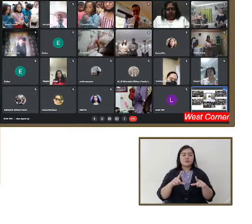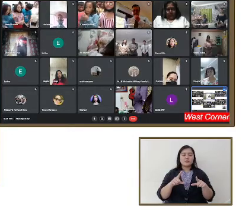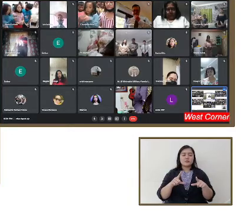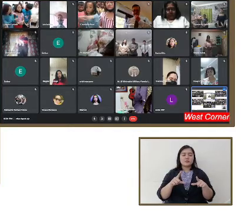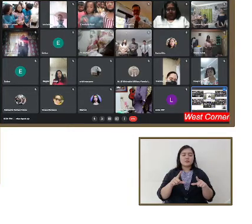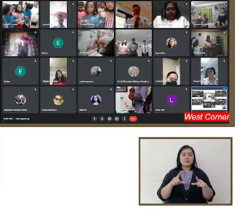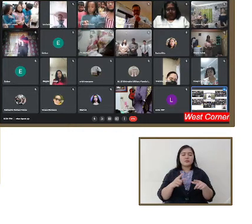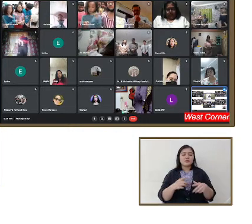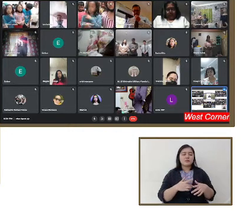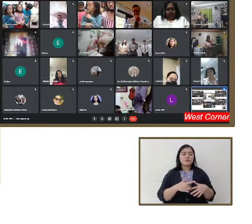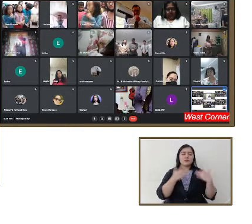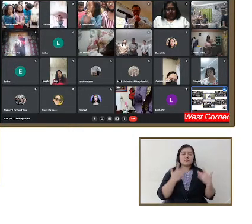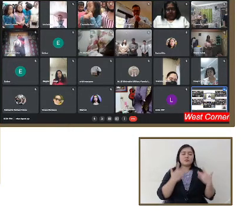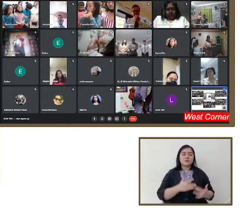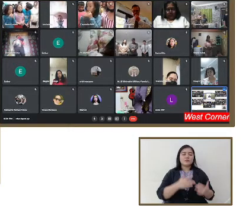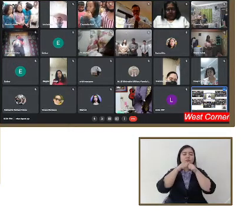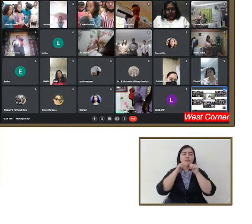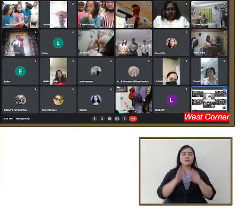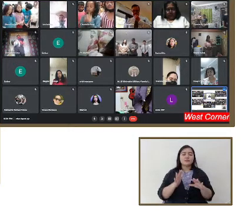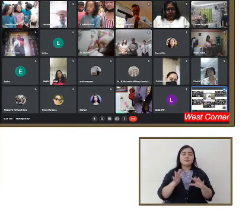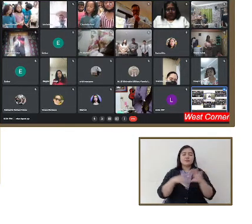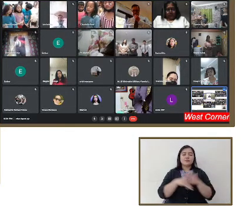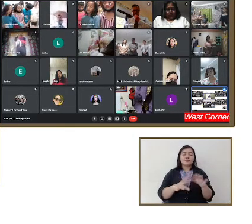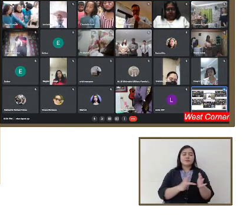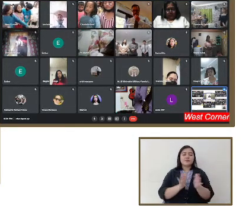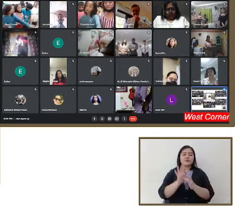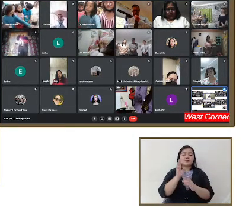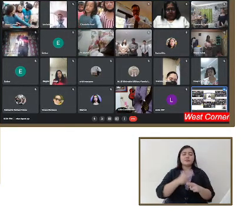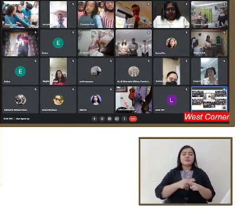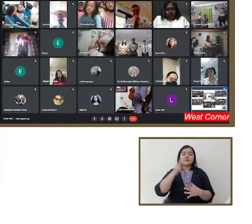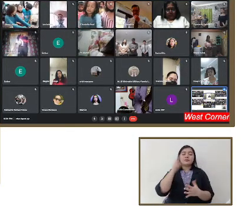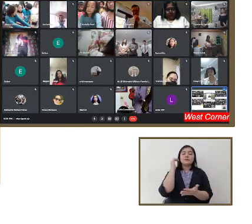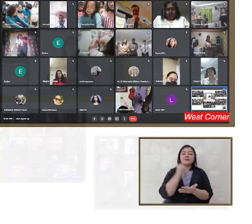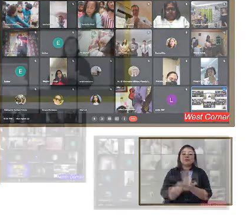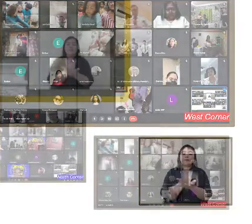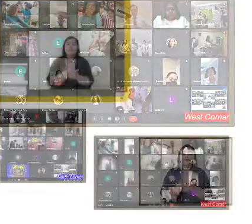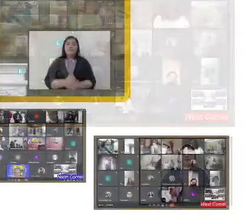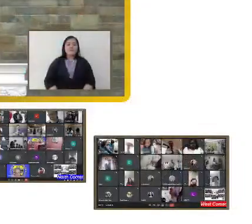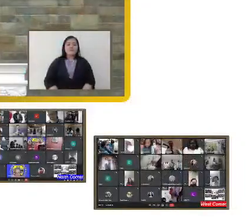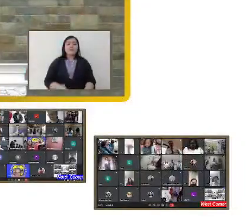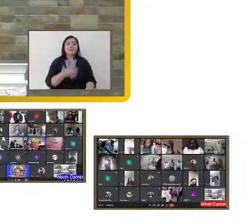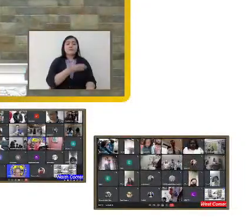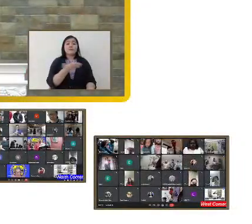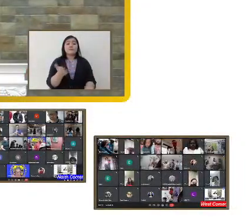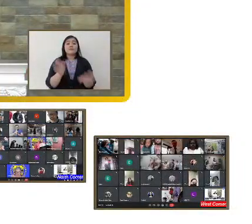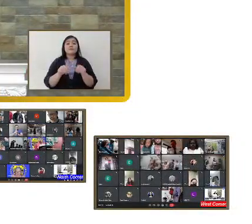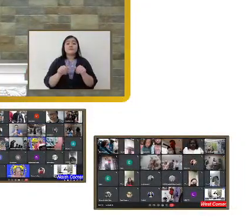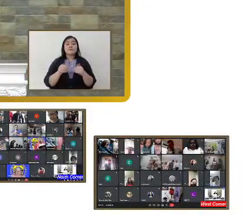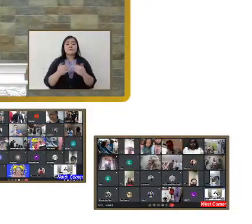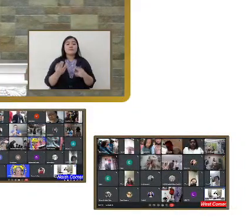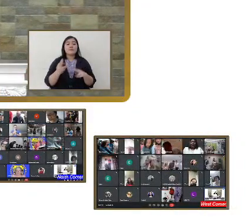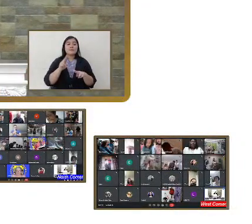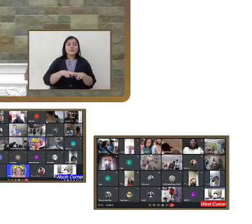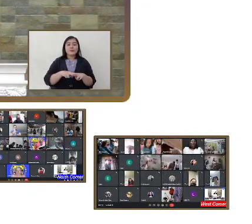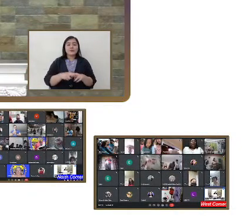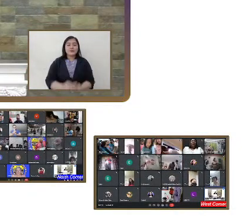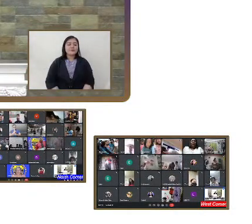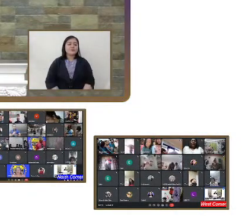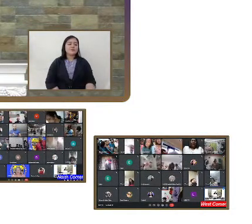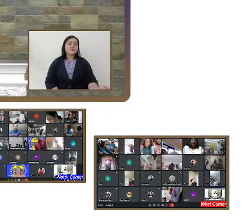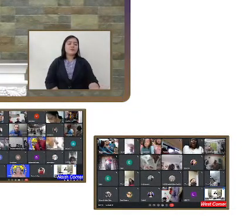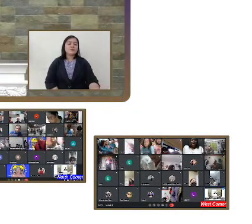be blessed. In Jesus' name I pray, amen. All right, thank you. You may be seated in